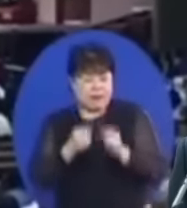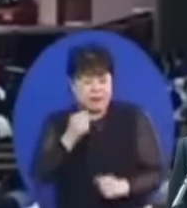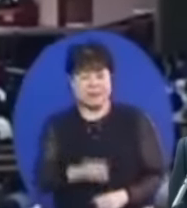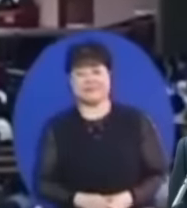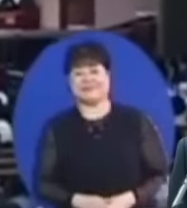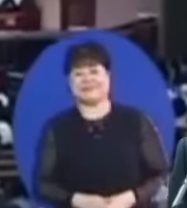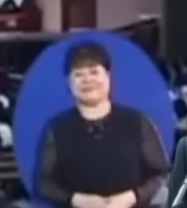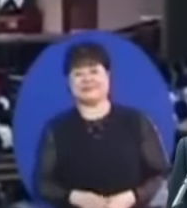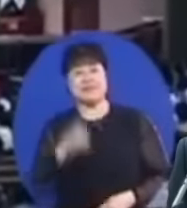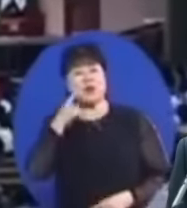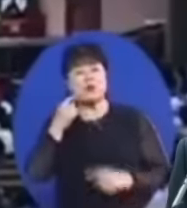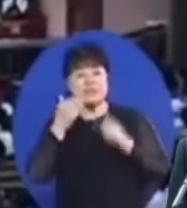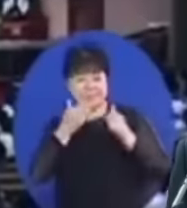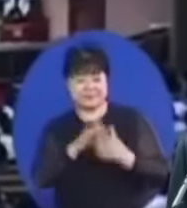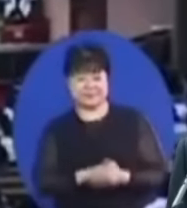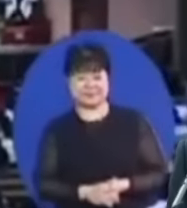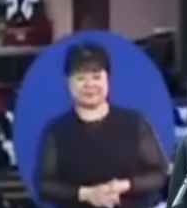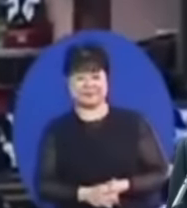저는